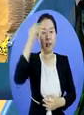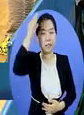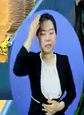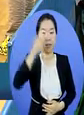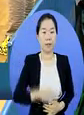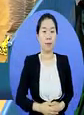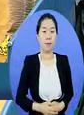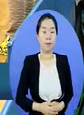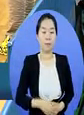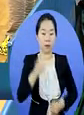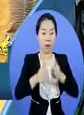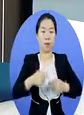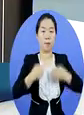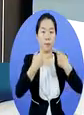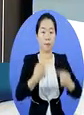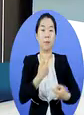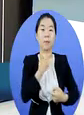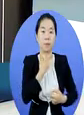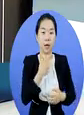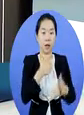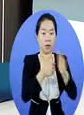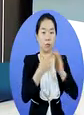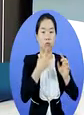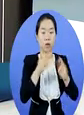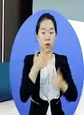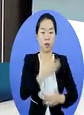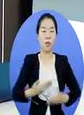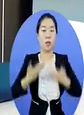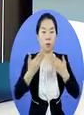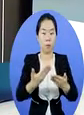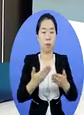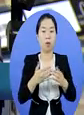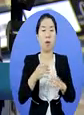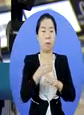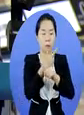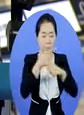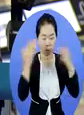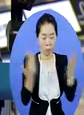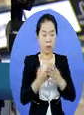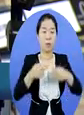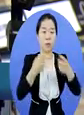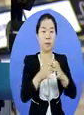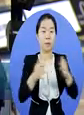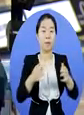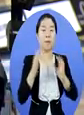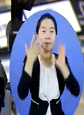밝혔습니다. 경기에 참가했던 선수들을 비롯해 자원봉사자 등 참여한 모든 분들께 힘찬 박수 드립니다.